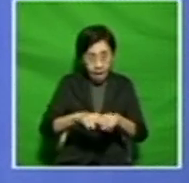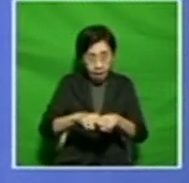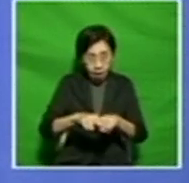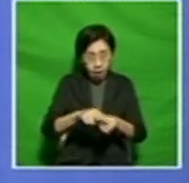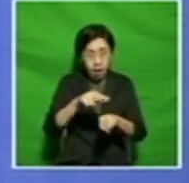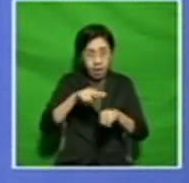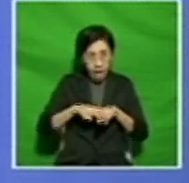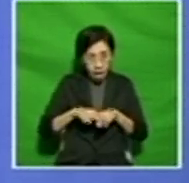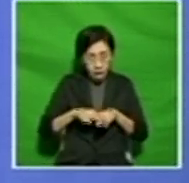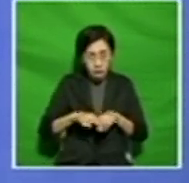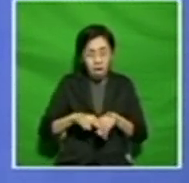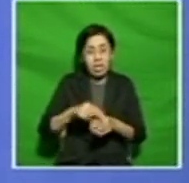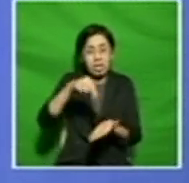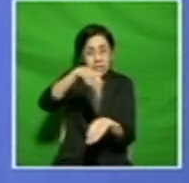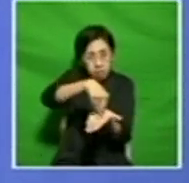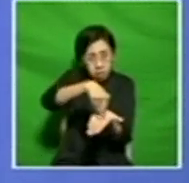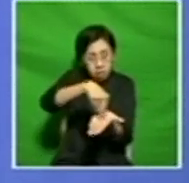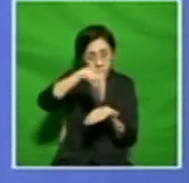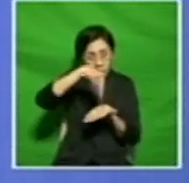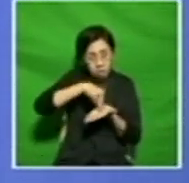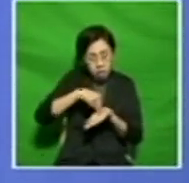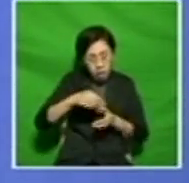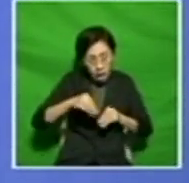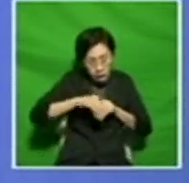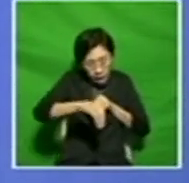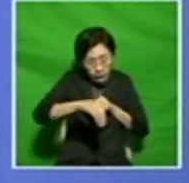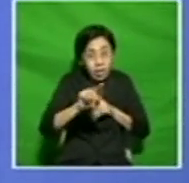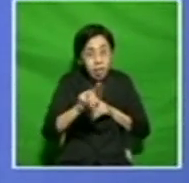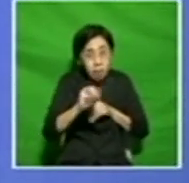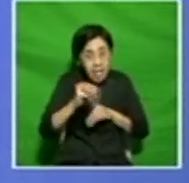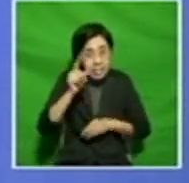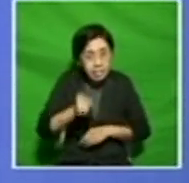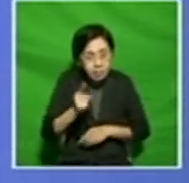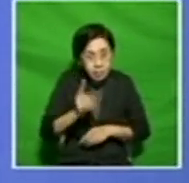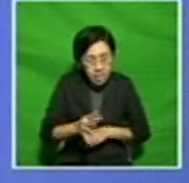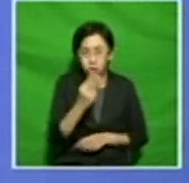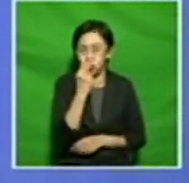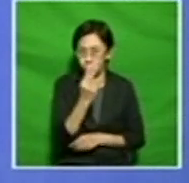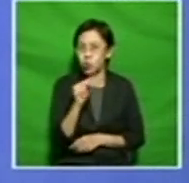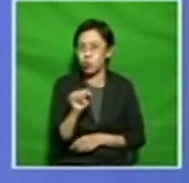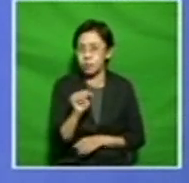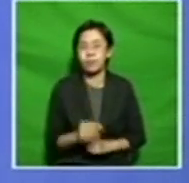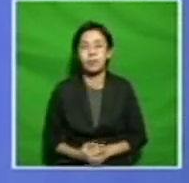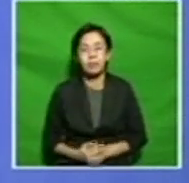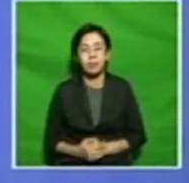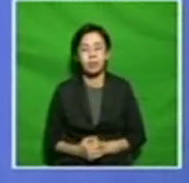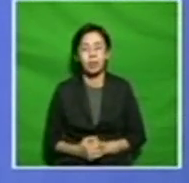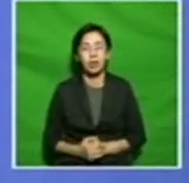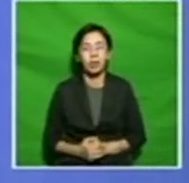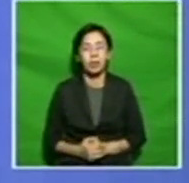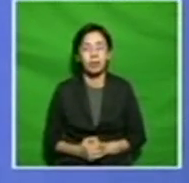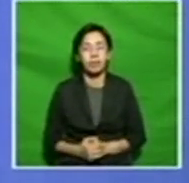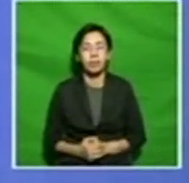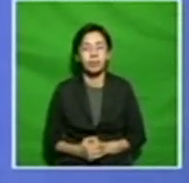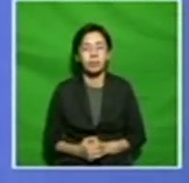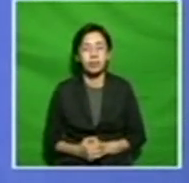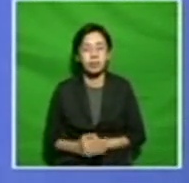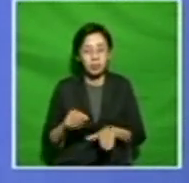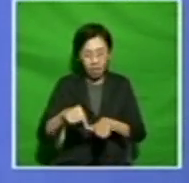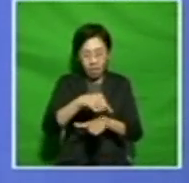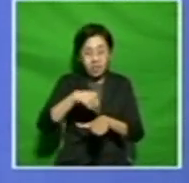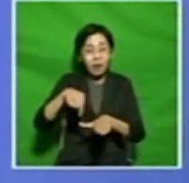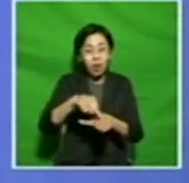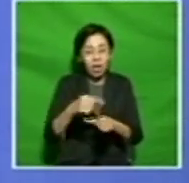หรือยืนบนรถห่างกันอย่างน้อย1เมตรจริงหรือไม่ผู้โดยสารทุกค